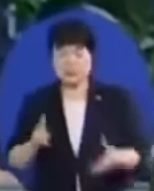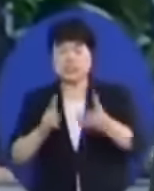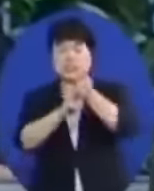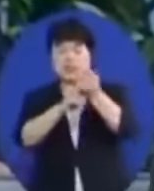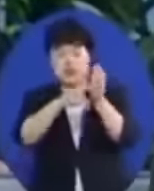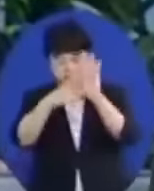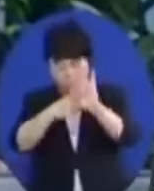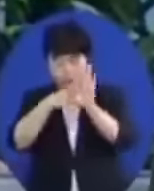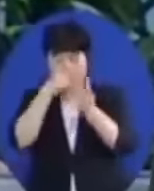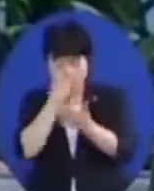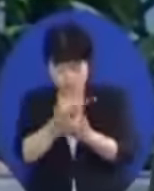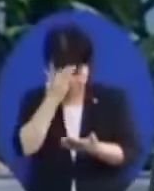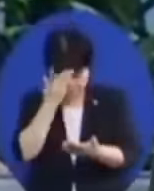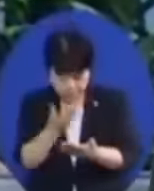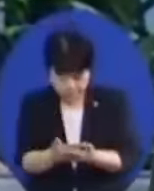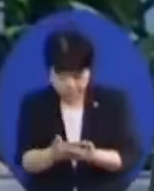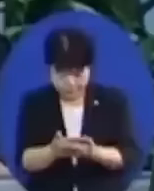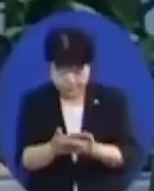우리에게 보여주시옵소서.